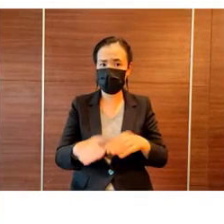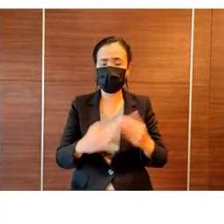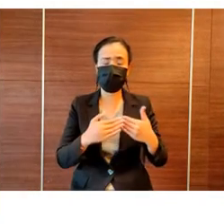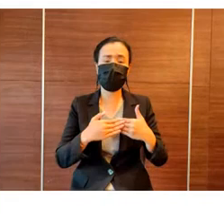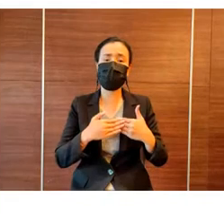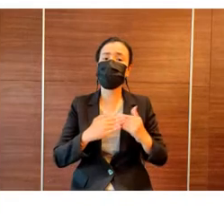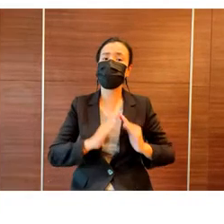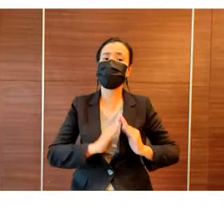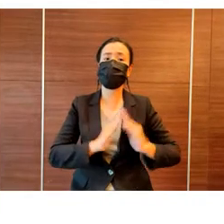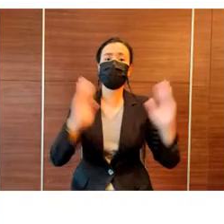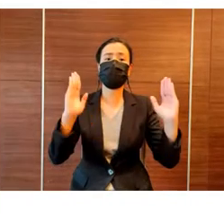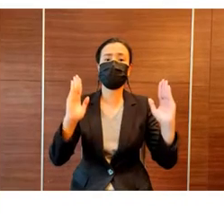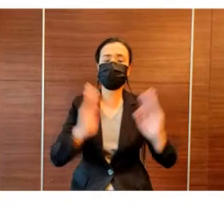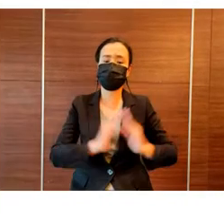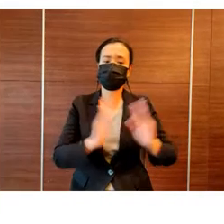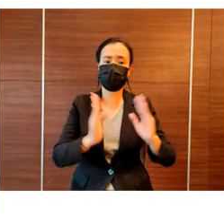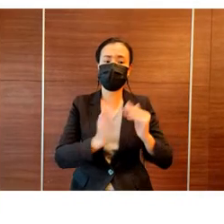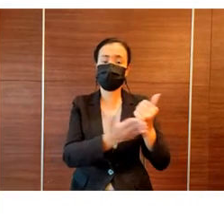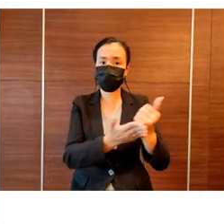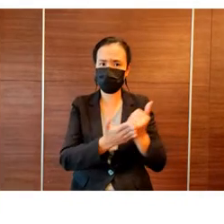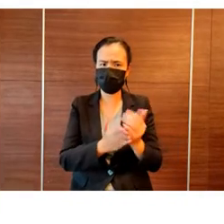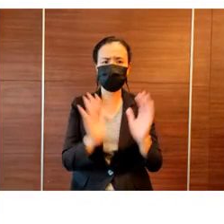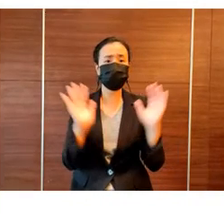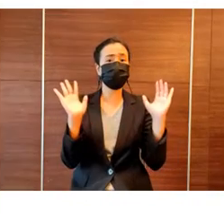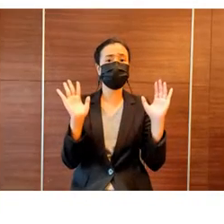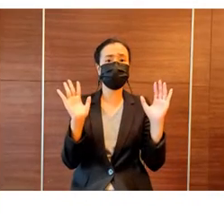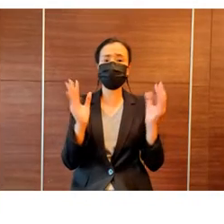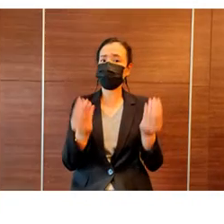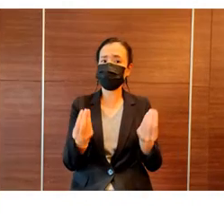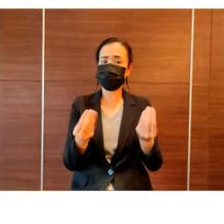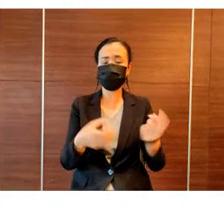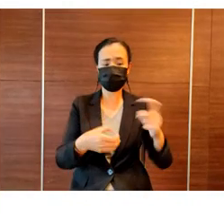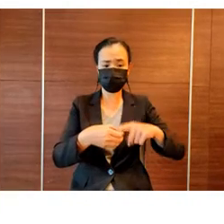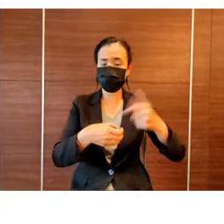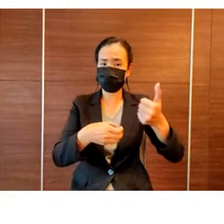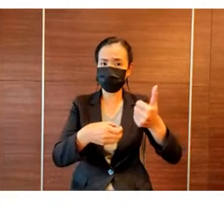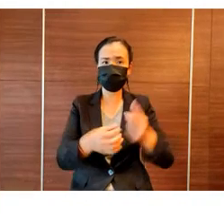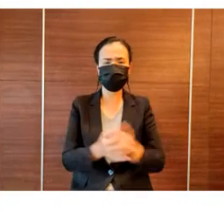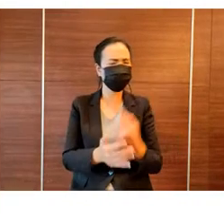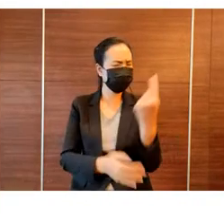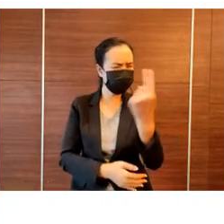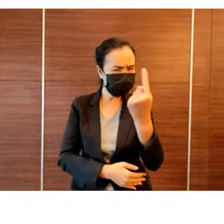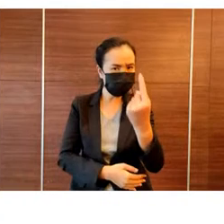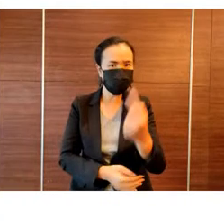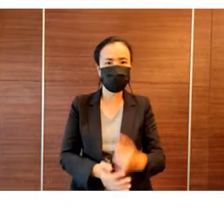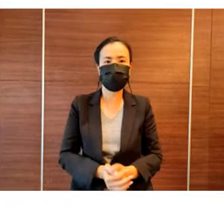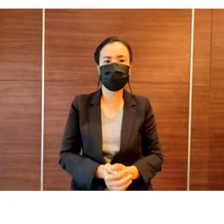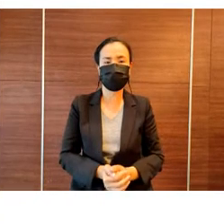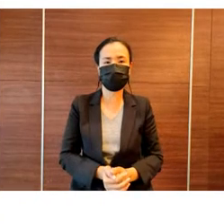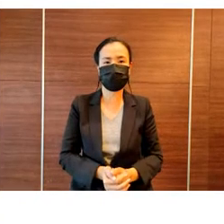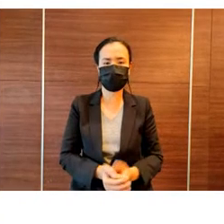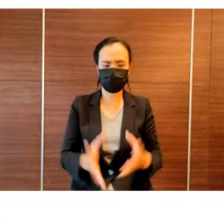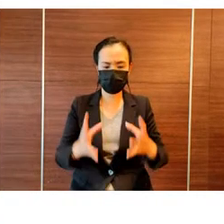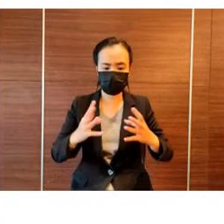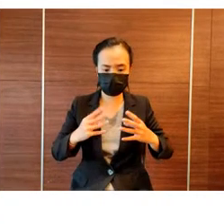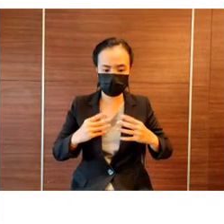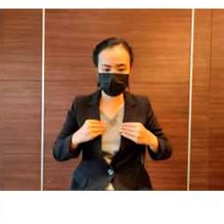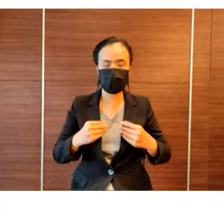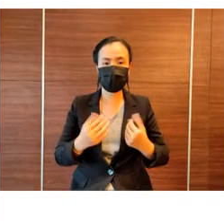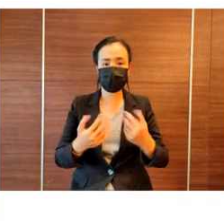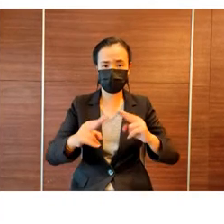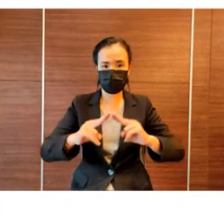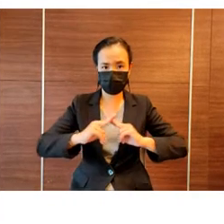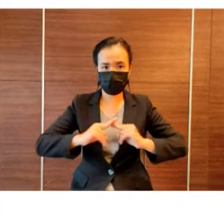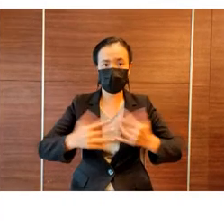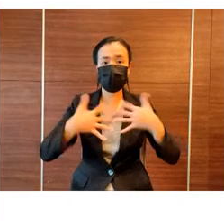มนด์ที่จะรับความช่วยเหลือแค่นี้เอง เงื่อนไขเดียวนะคะ ครับผมเงื่อนไขเดียวครับ เรื่องของเราต้องยอมรับนะคะที่จะเข้าร่วม